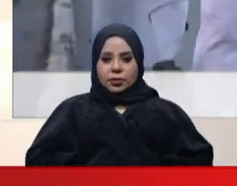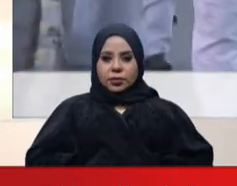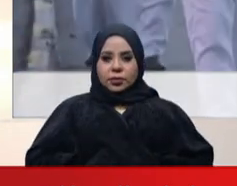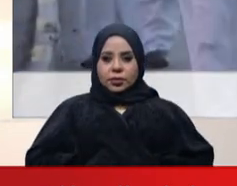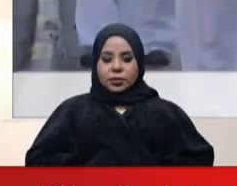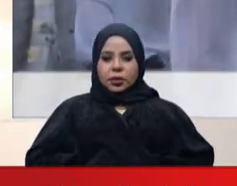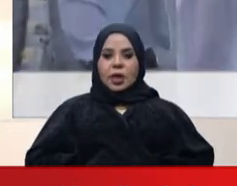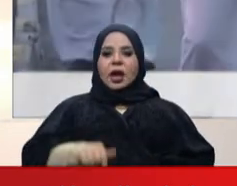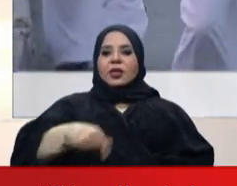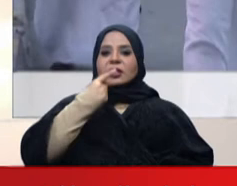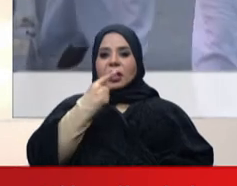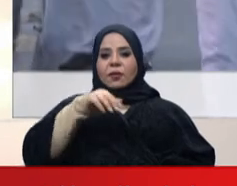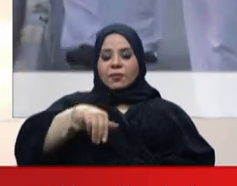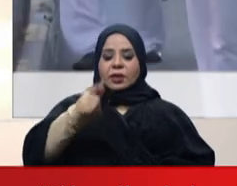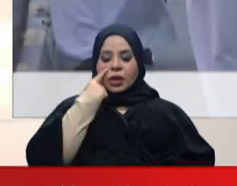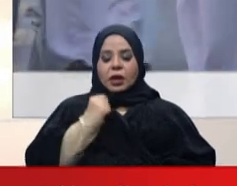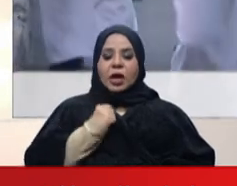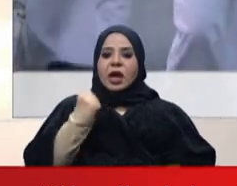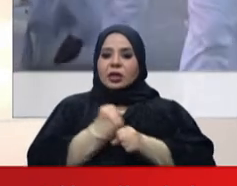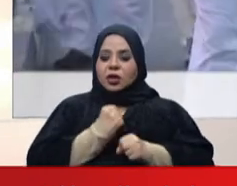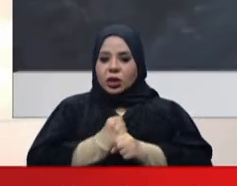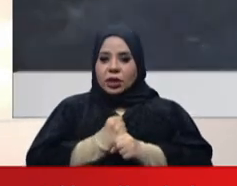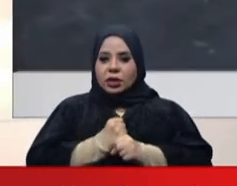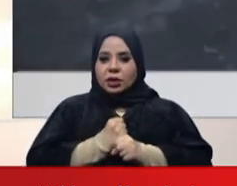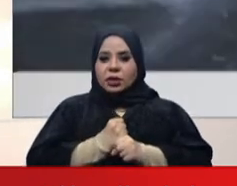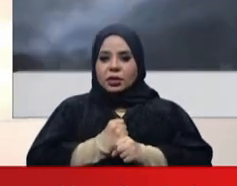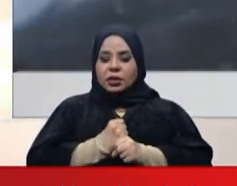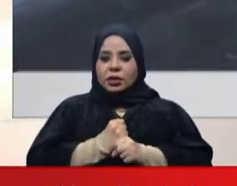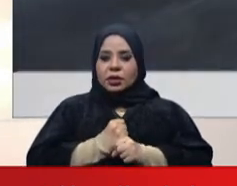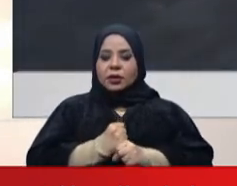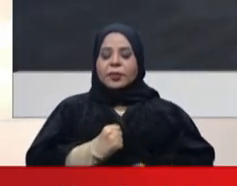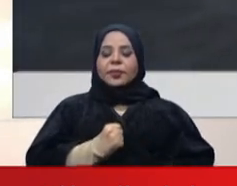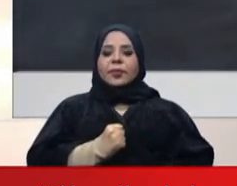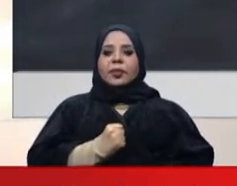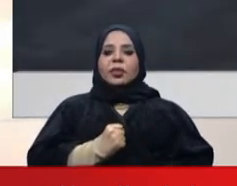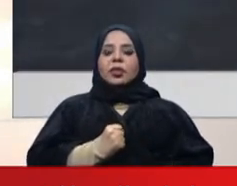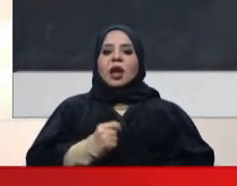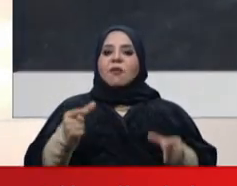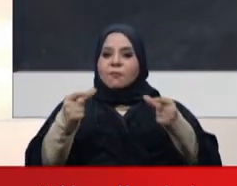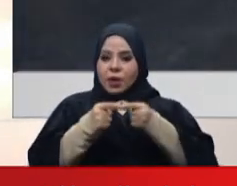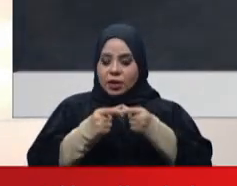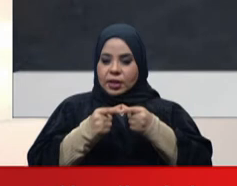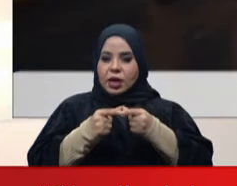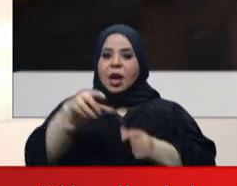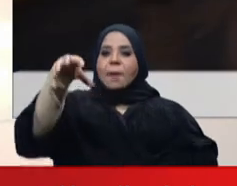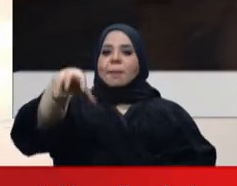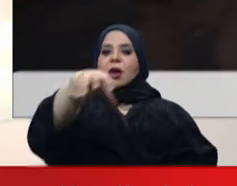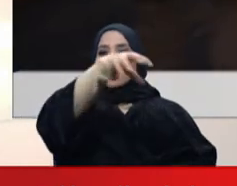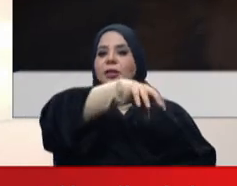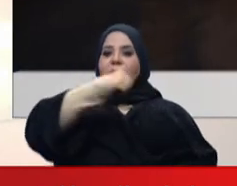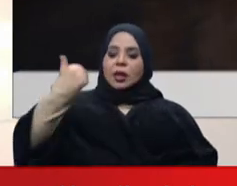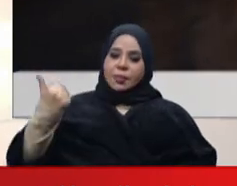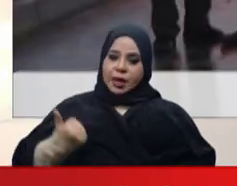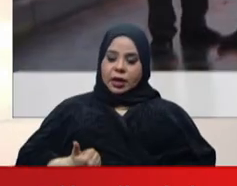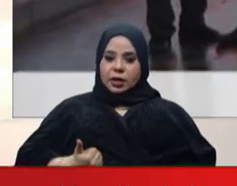خلال هذا العام تم تشكيل 4 فرق منفصلة للأمطار، فريق في كل محافظة. الفريق